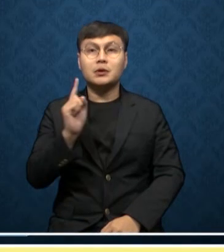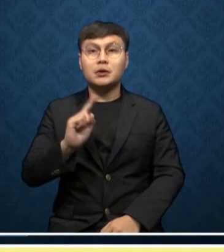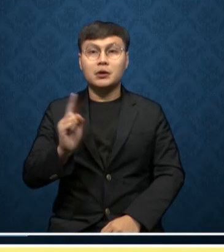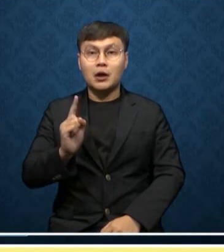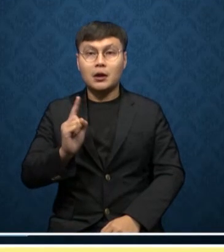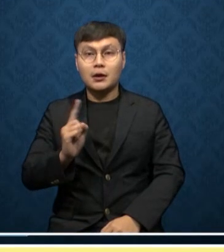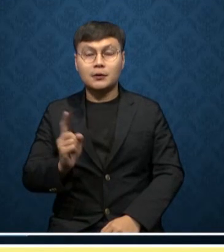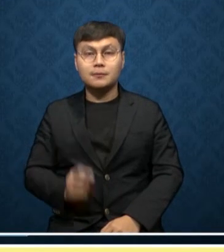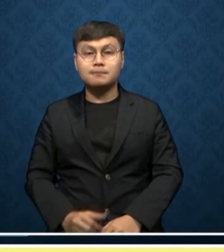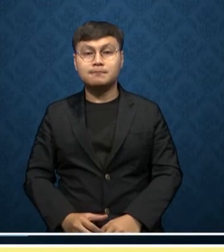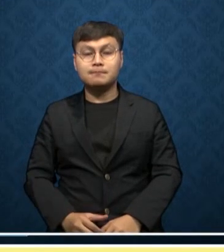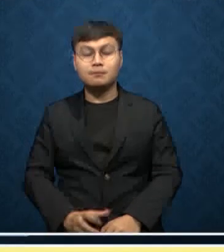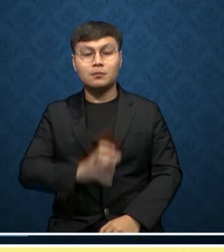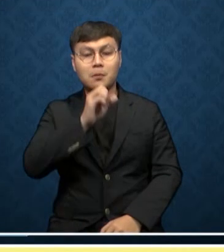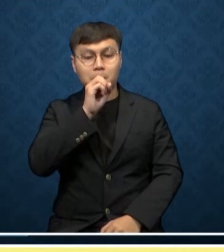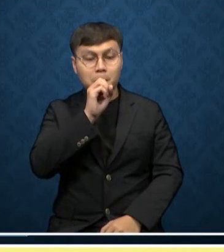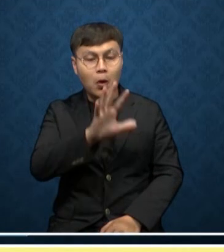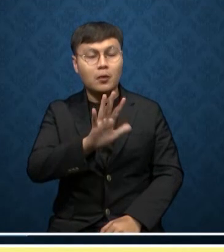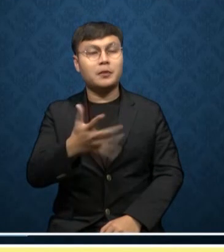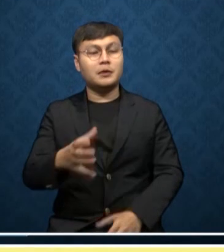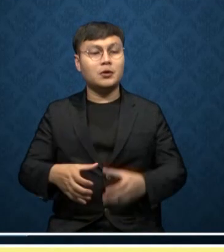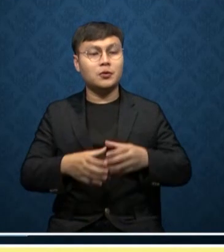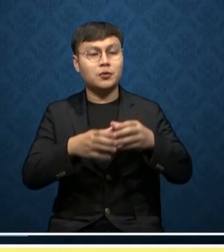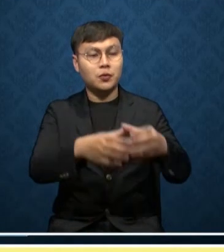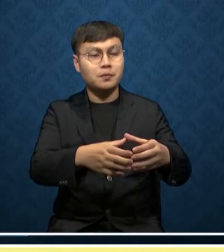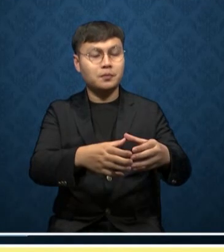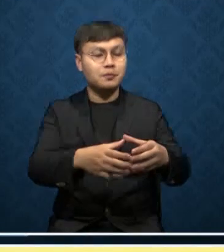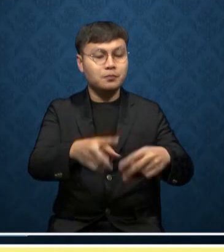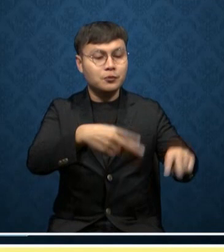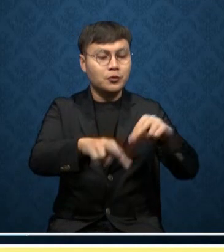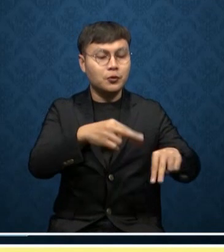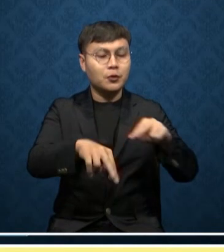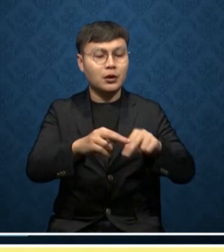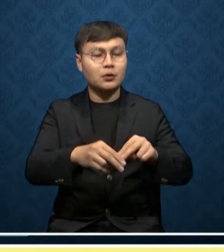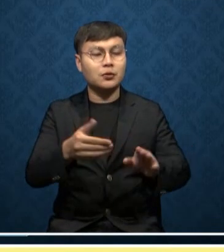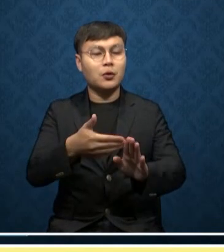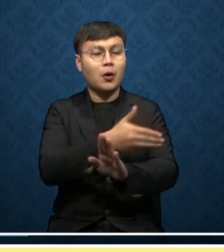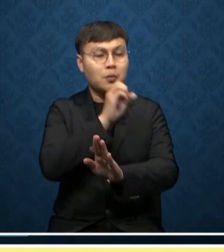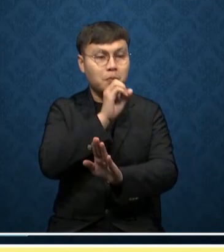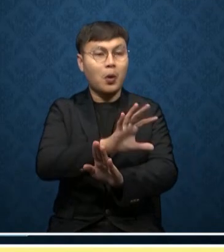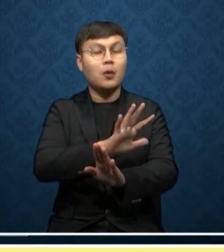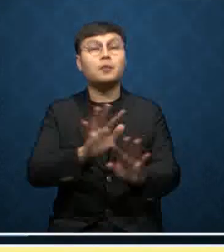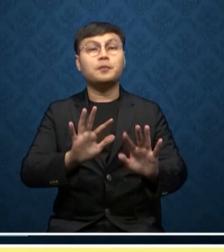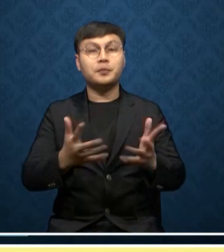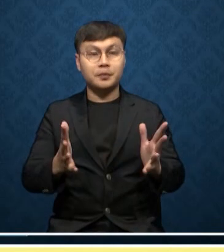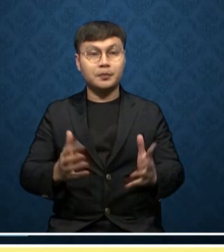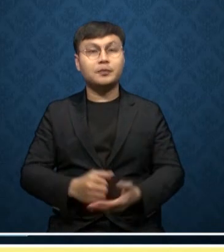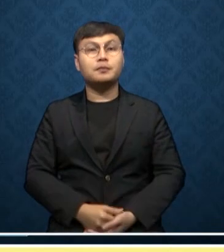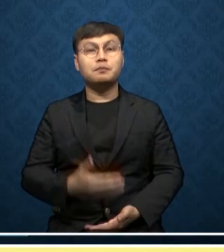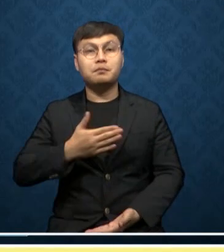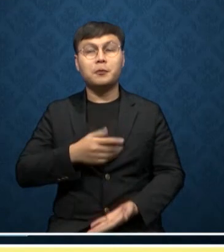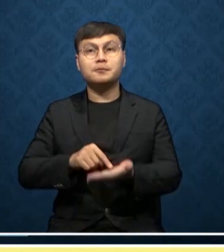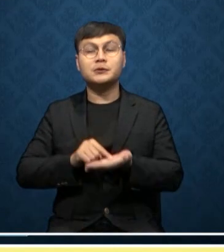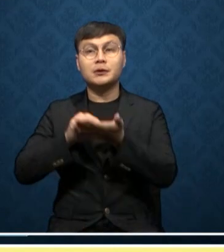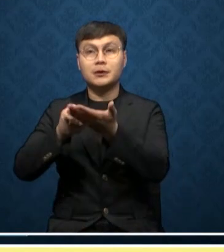สุ่มตรวจและไม่มีการแจ้งไว้ล่วงหน้านะครับอันนี้เป็นข้อเสนอในส่วนที่ผมจะกราบ